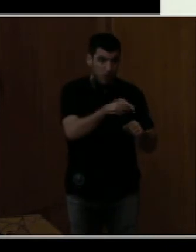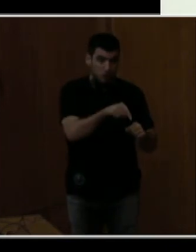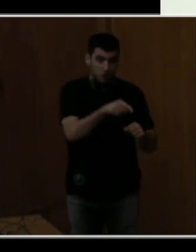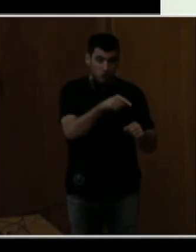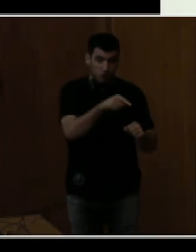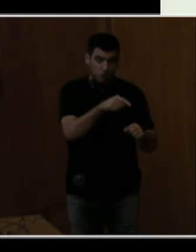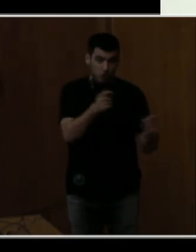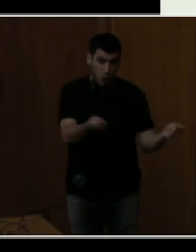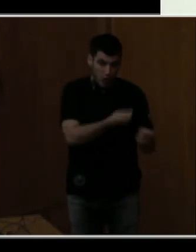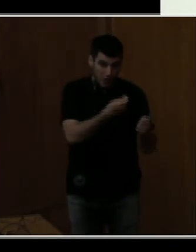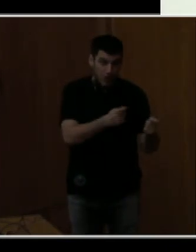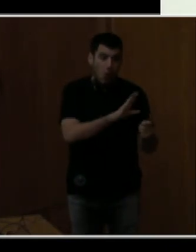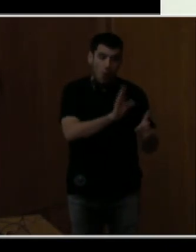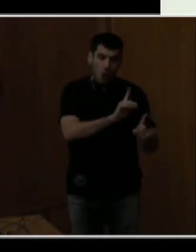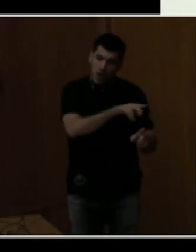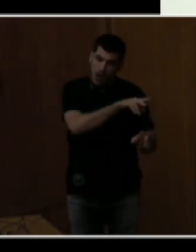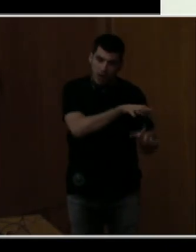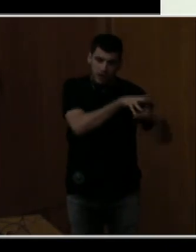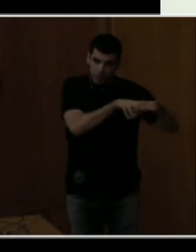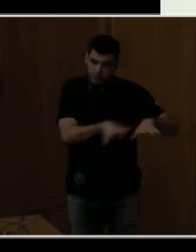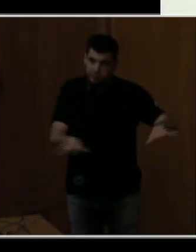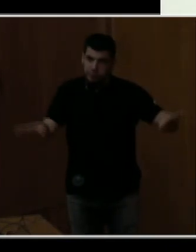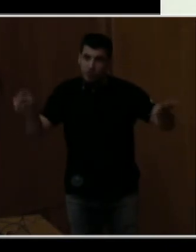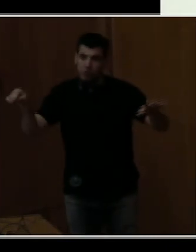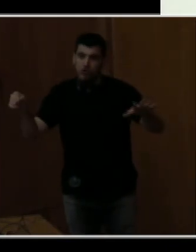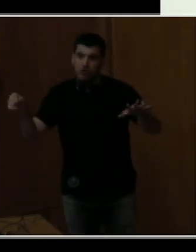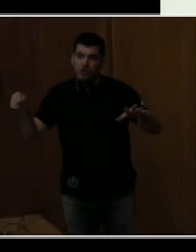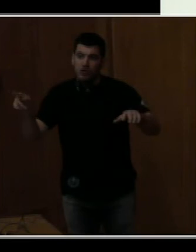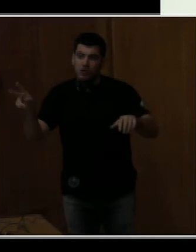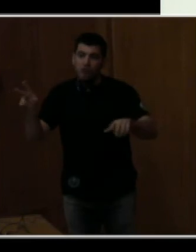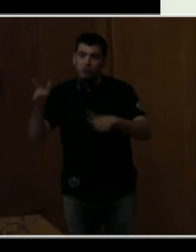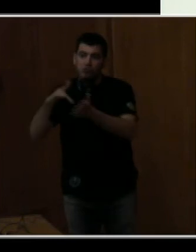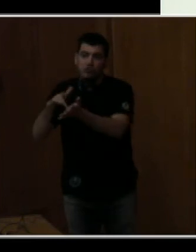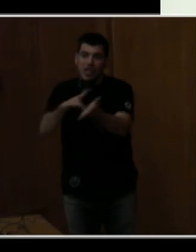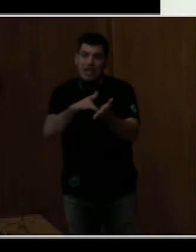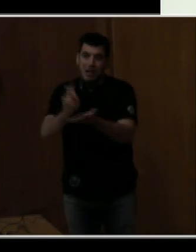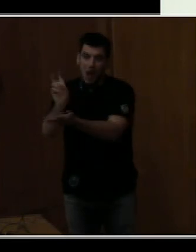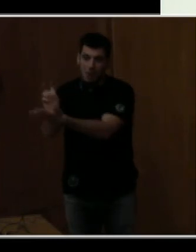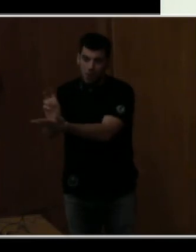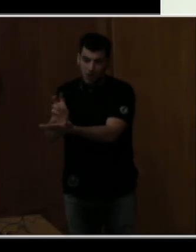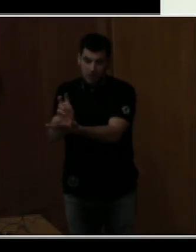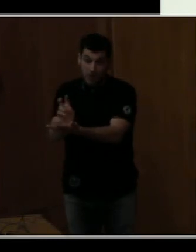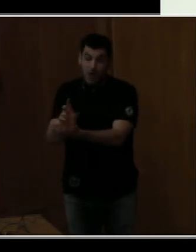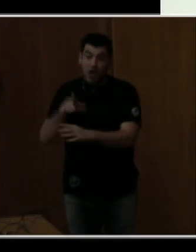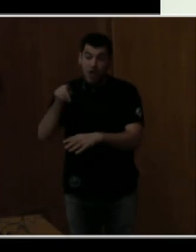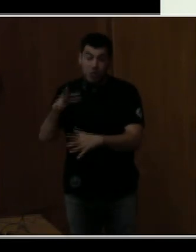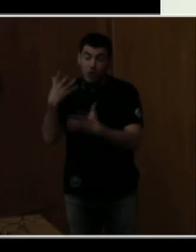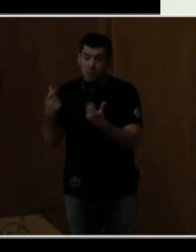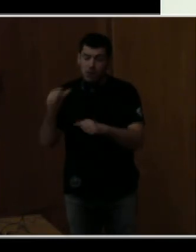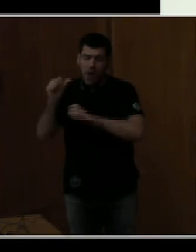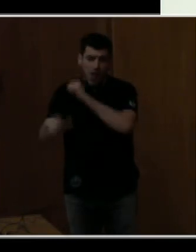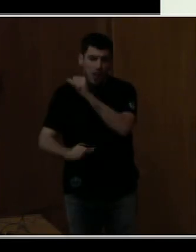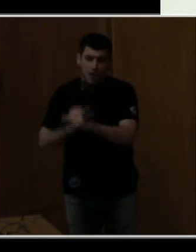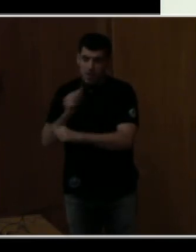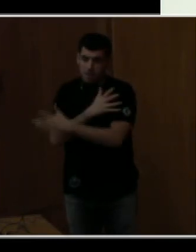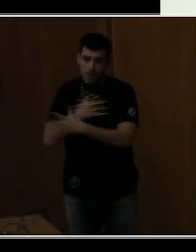προς το διαδίκτυο, προς το σύννεφο δηλαδή, έχει υπάρξει μια τεράστια αλλαγή στην κίνηση και δεν